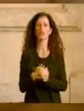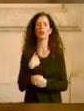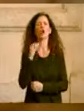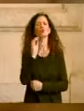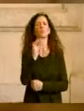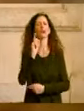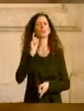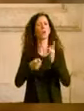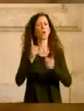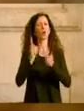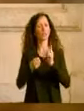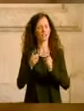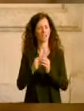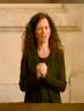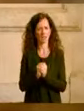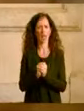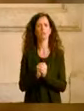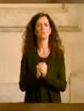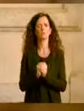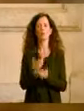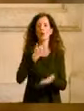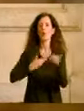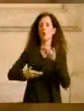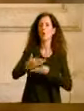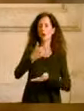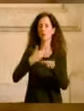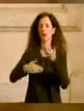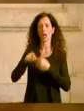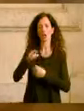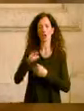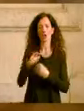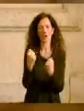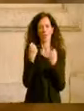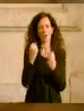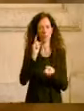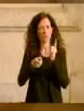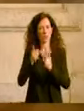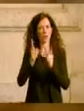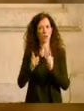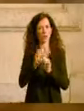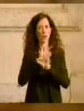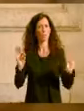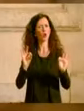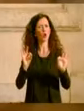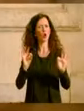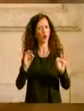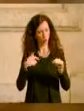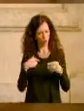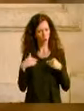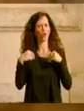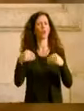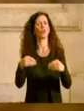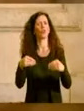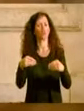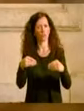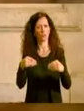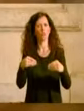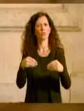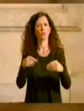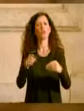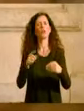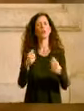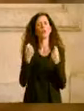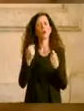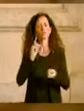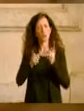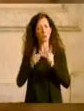attiene la richiesta di collaborazione, la mano tesa alle forze politiche, che naturalmente politicamente include